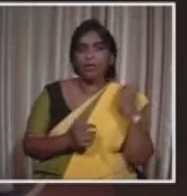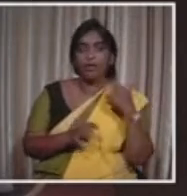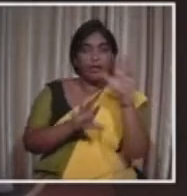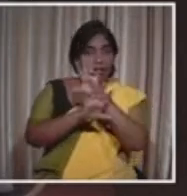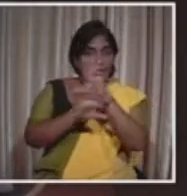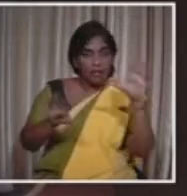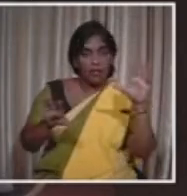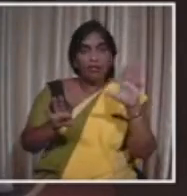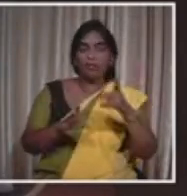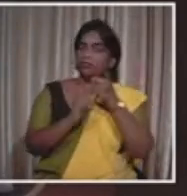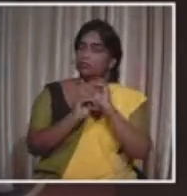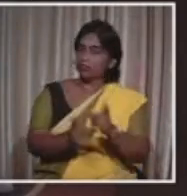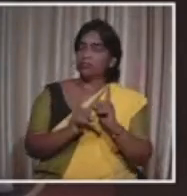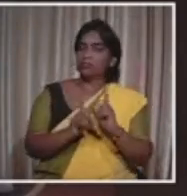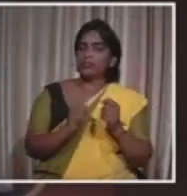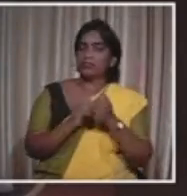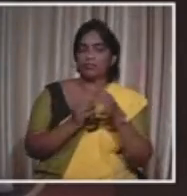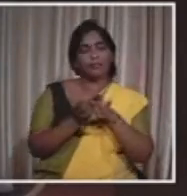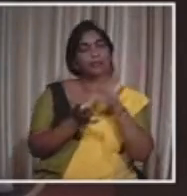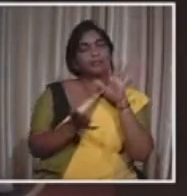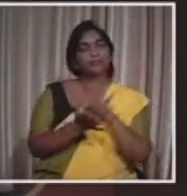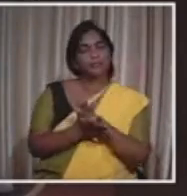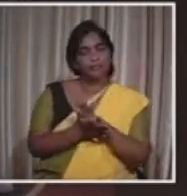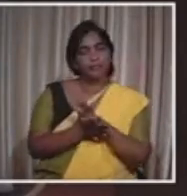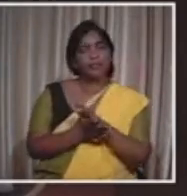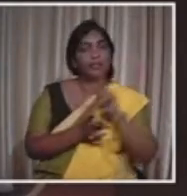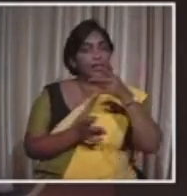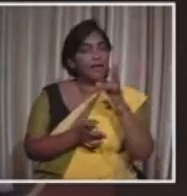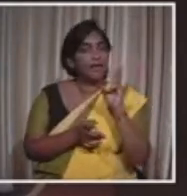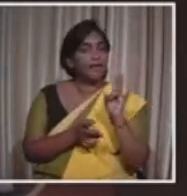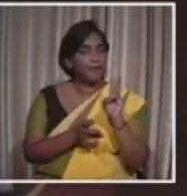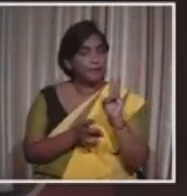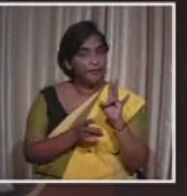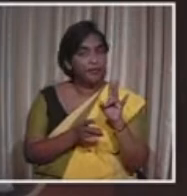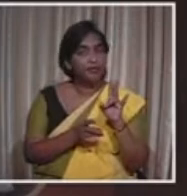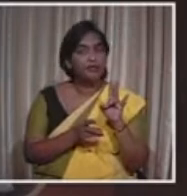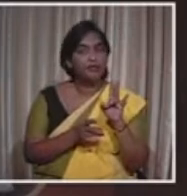19 ස්ථාපනය කිරීමේ වැඩසටහනටත් 225කගේම